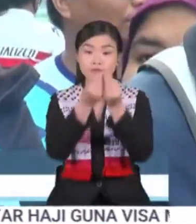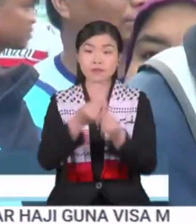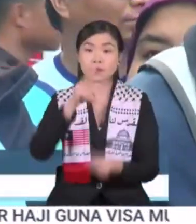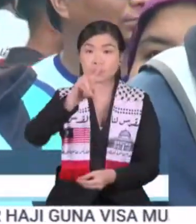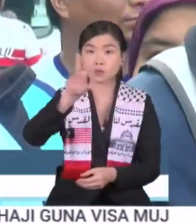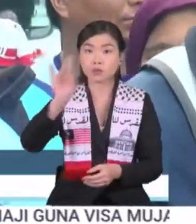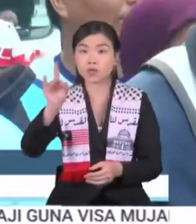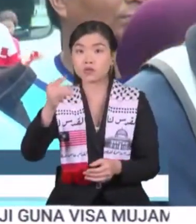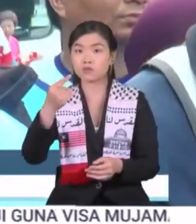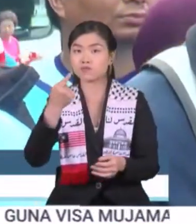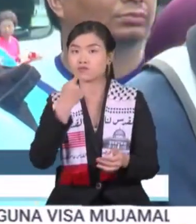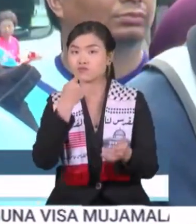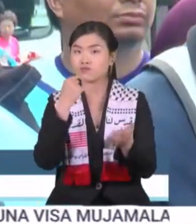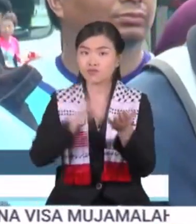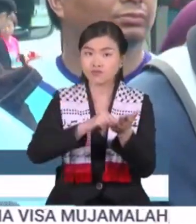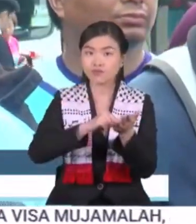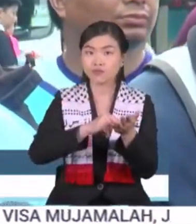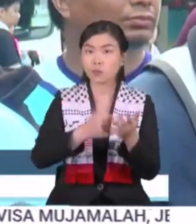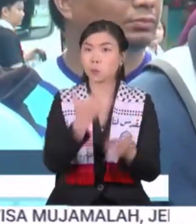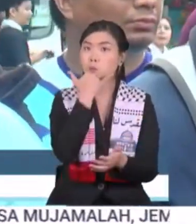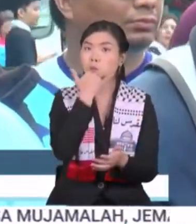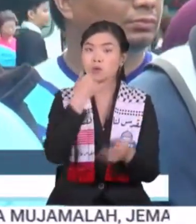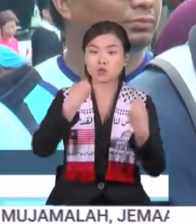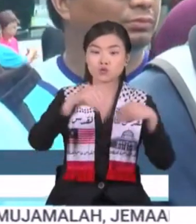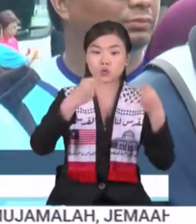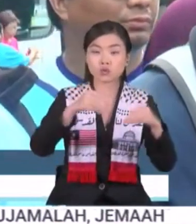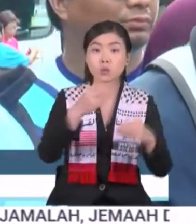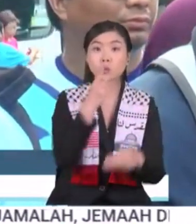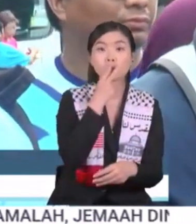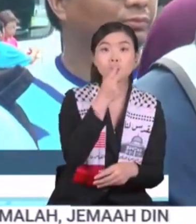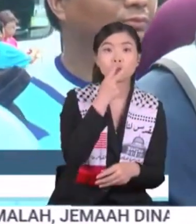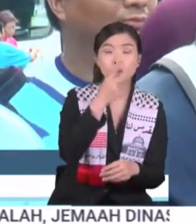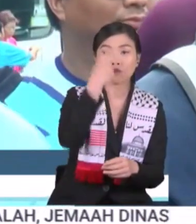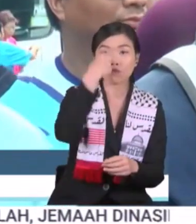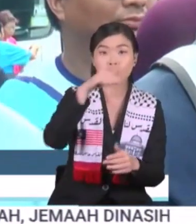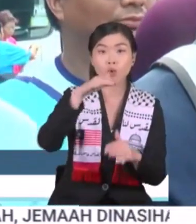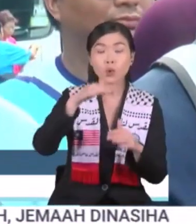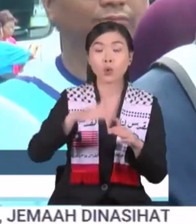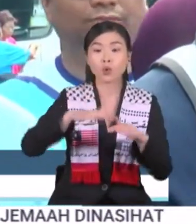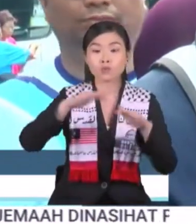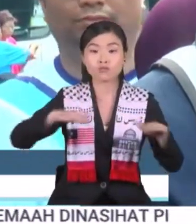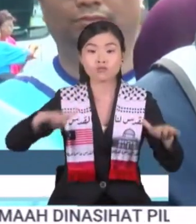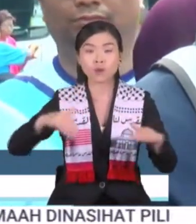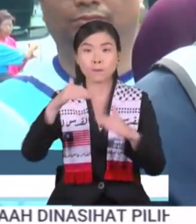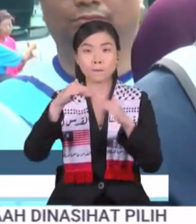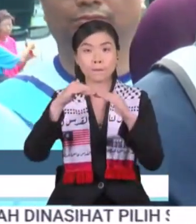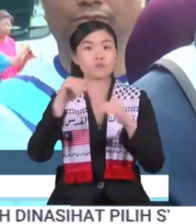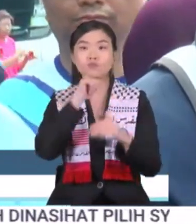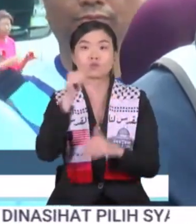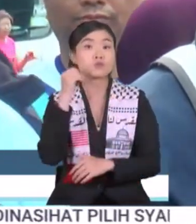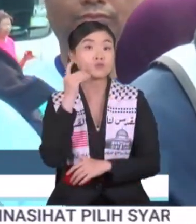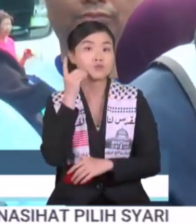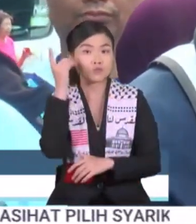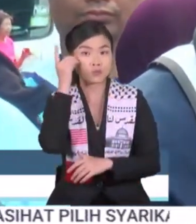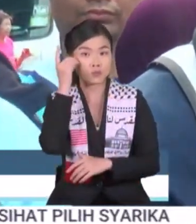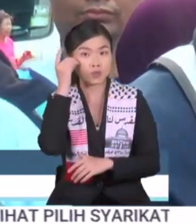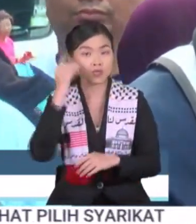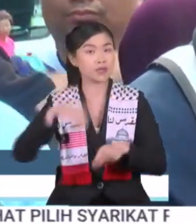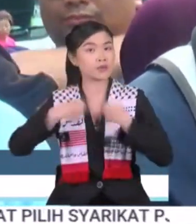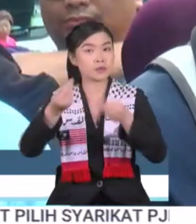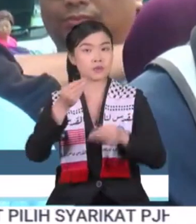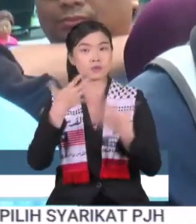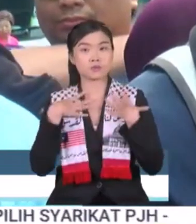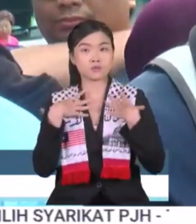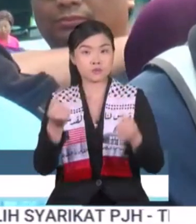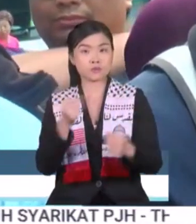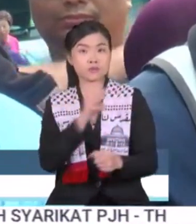Sebanyak 28 notis kesalahan penjualan rokok kepada orang belum dewasa OBD dikeluarkan Kementerian Kesihatan